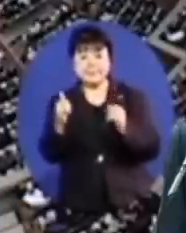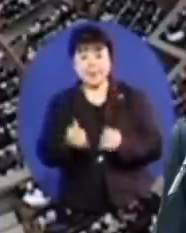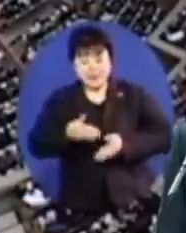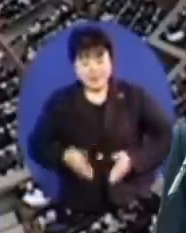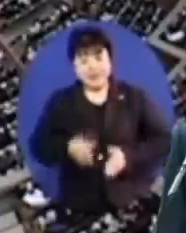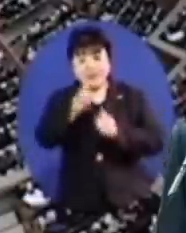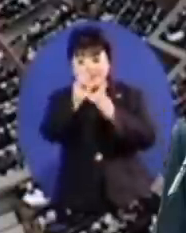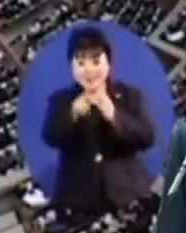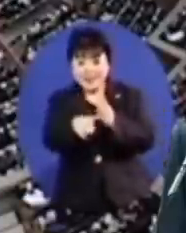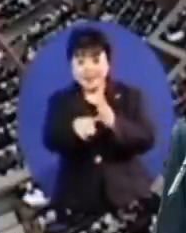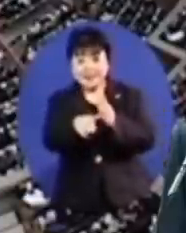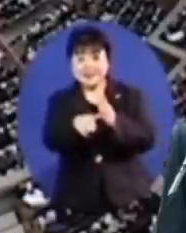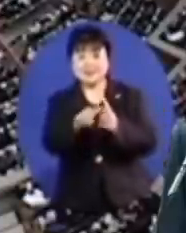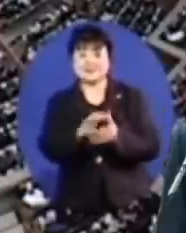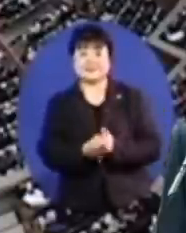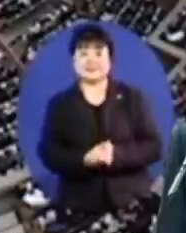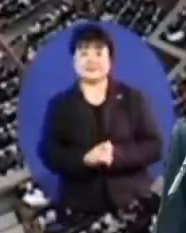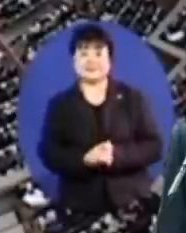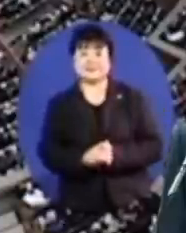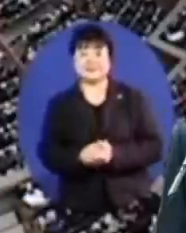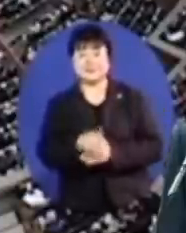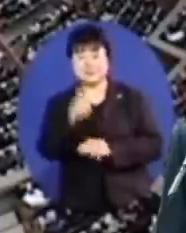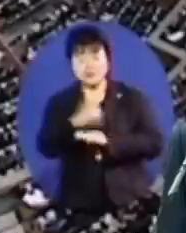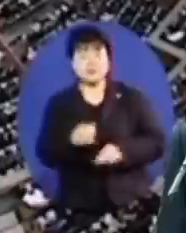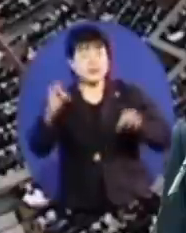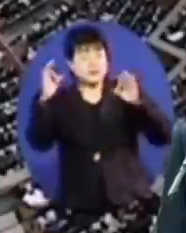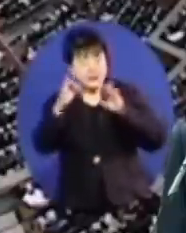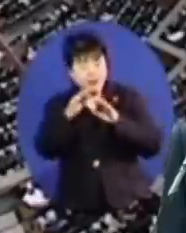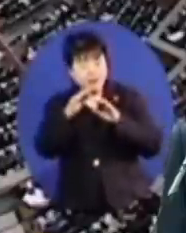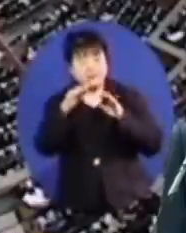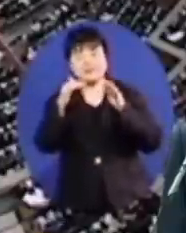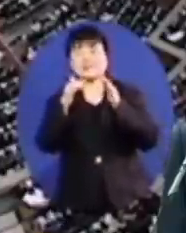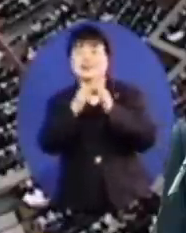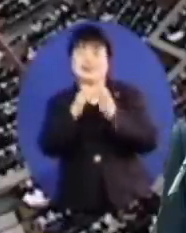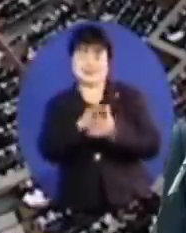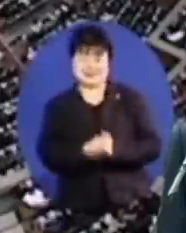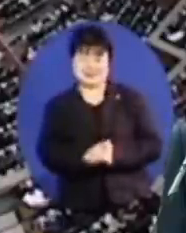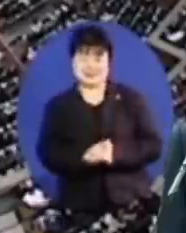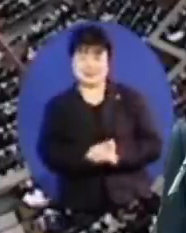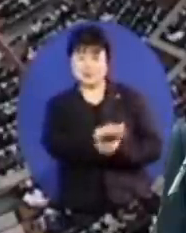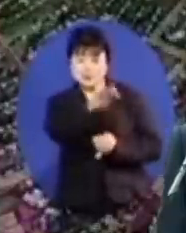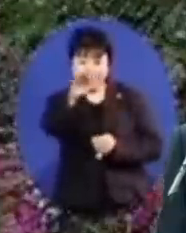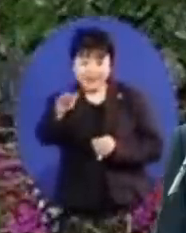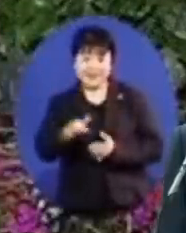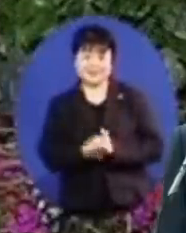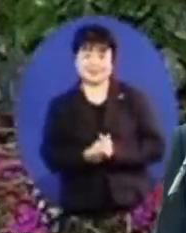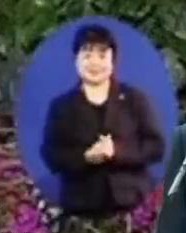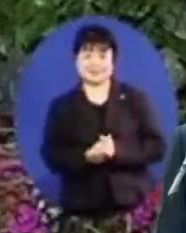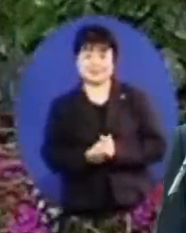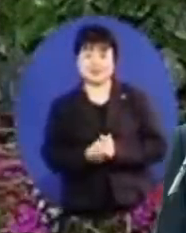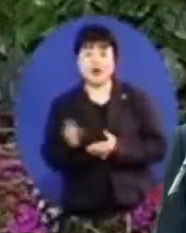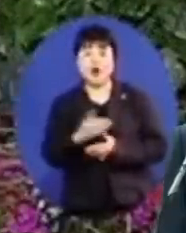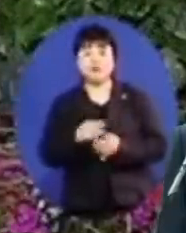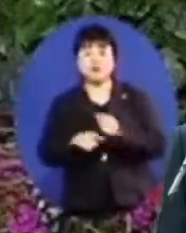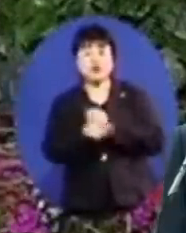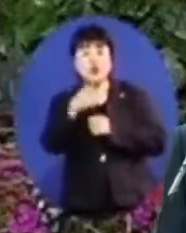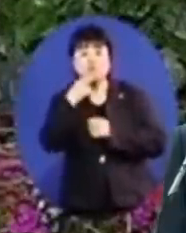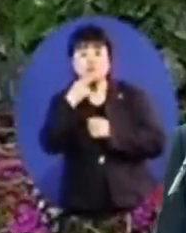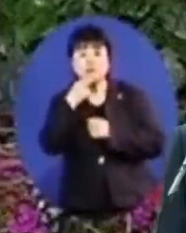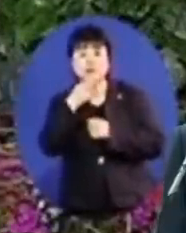태어나면 사라질 때가 오는 것입니다. 우리가 허무와